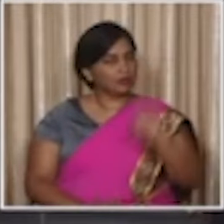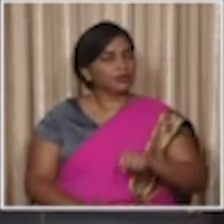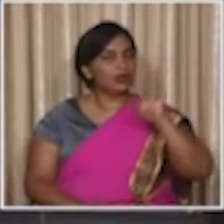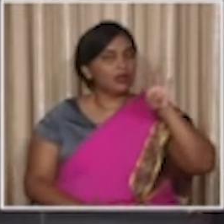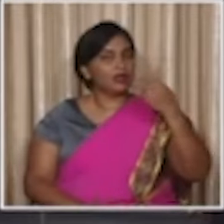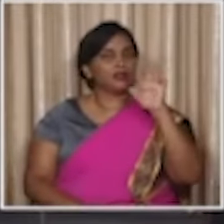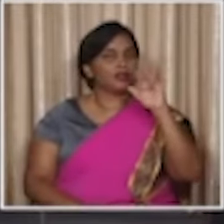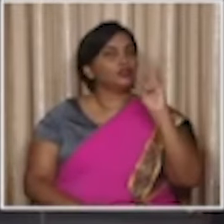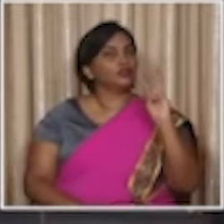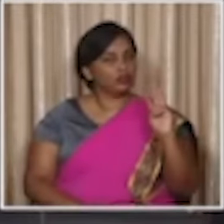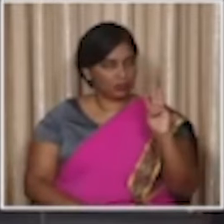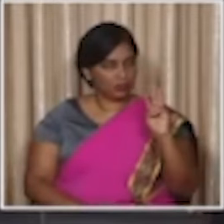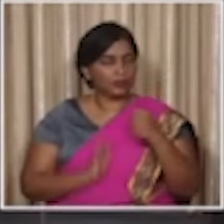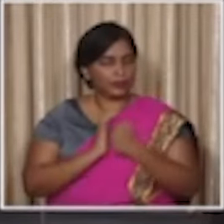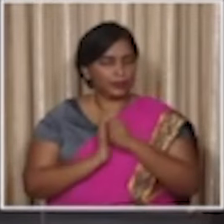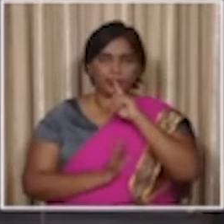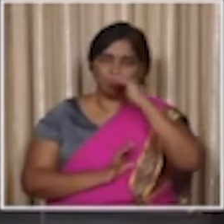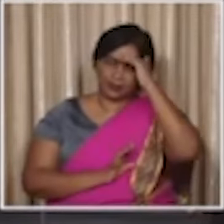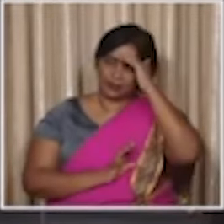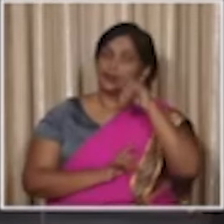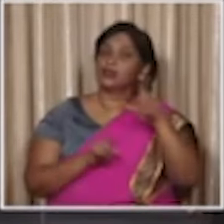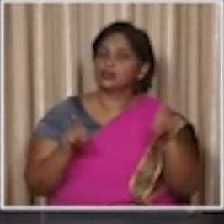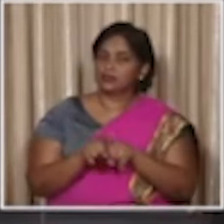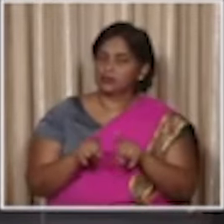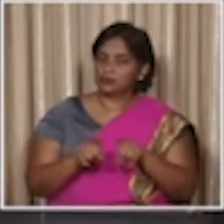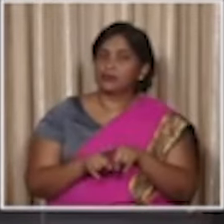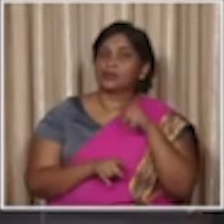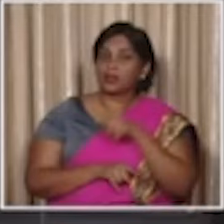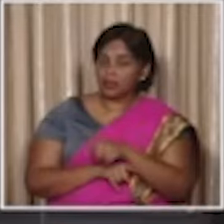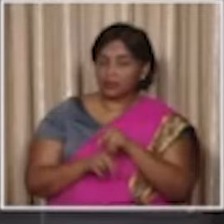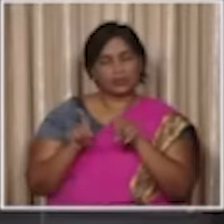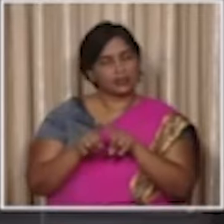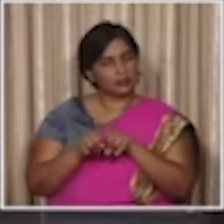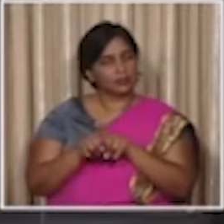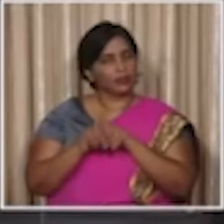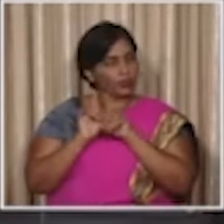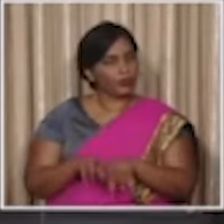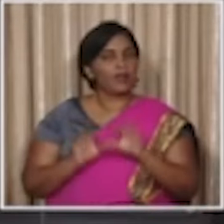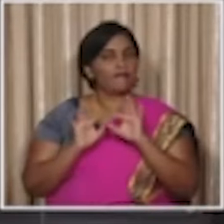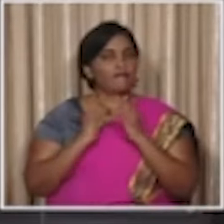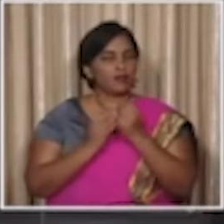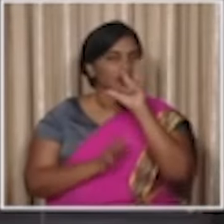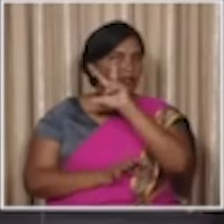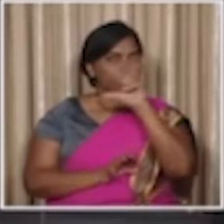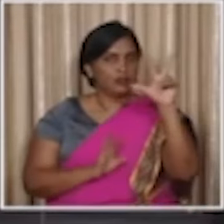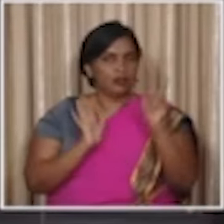37,44,493ක් ගරු කතානායකතුමනි ඒ වගේම ඒ අනුව පවුල්